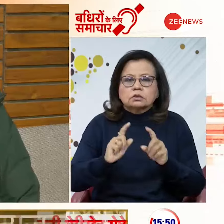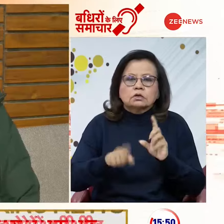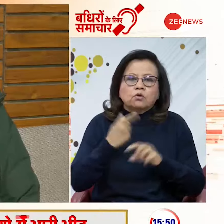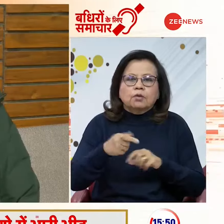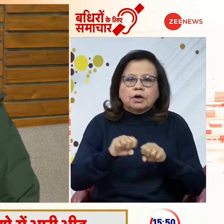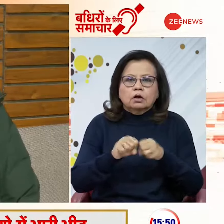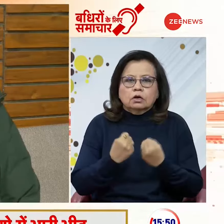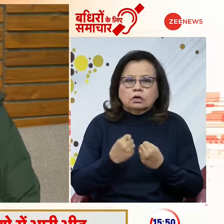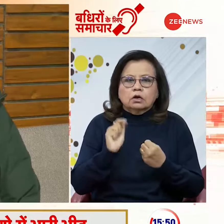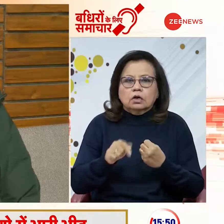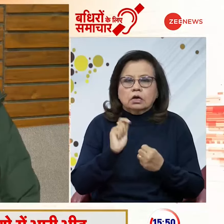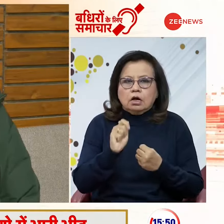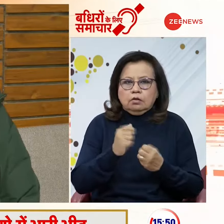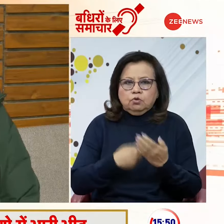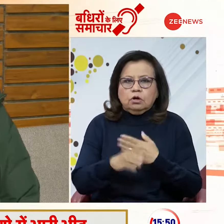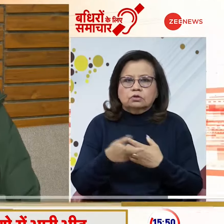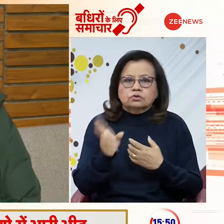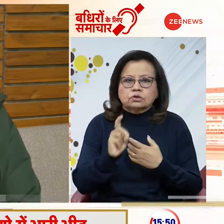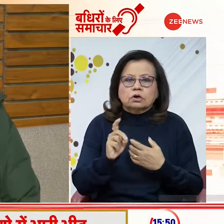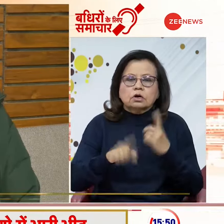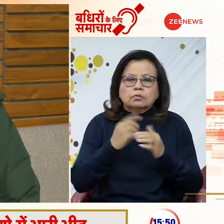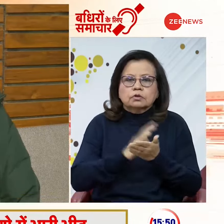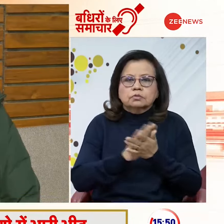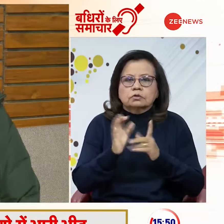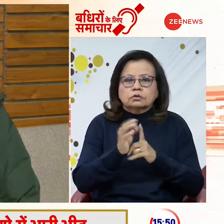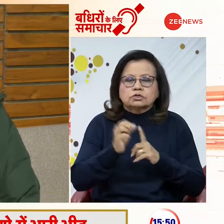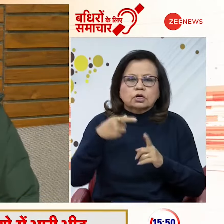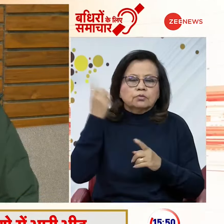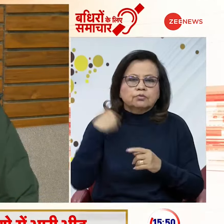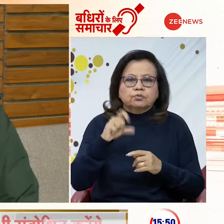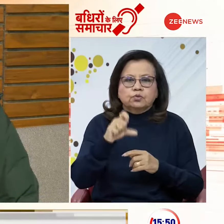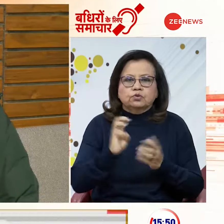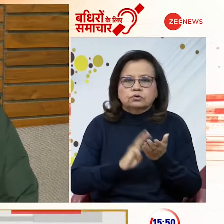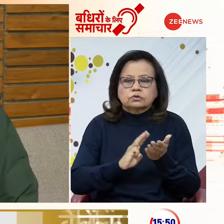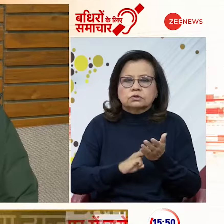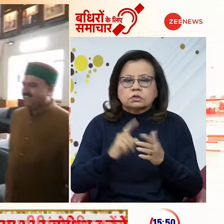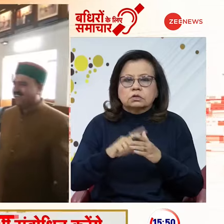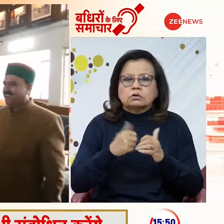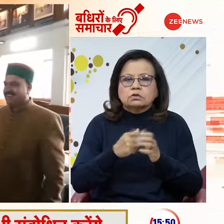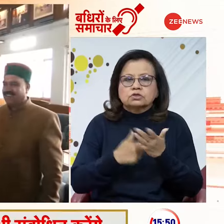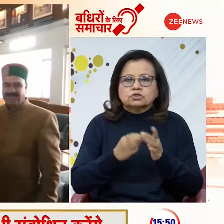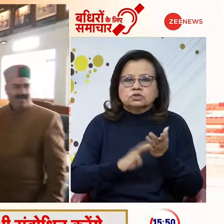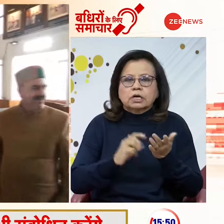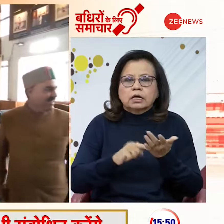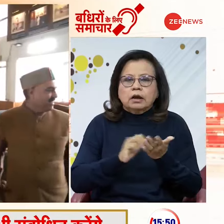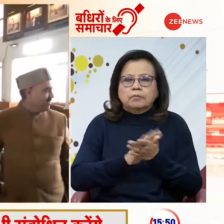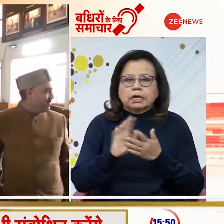वहिपका उलंगन किया है उन पर कारिवाई होगी दूसरी और हिमाचल प्रदेश के पूर मुख्यमंत्री